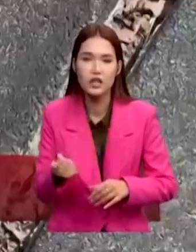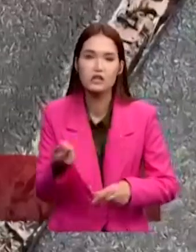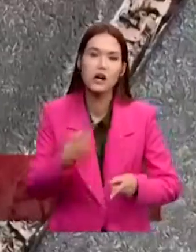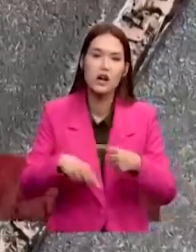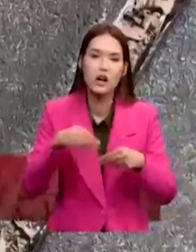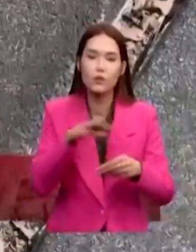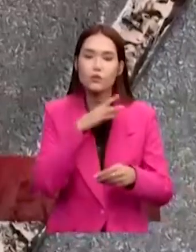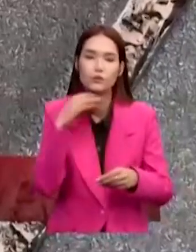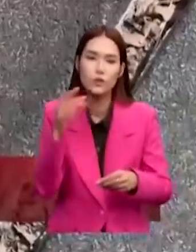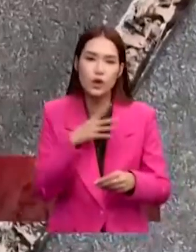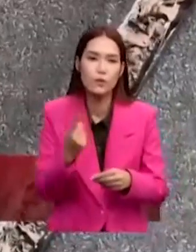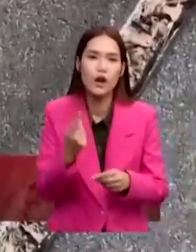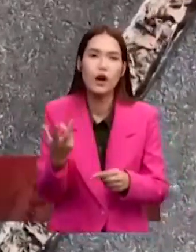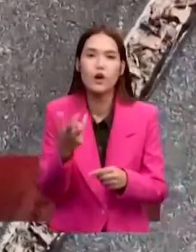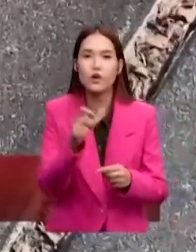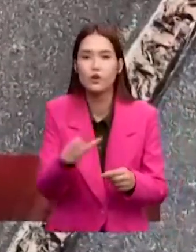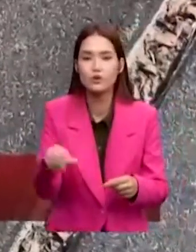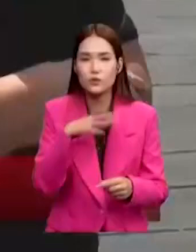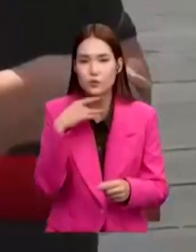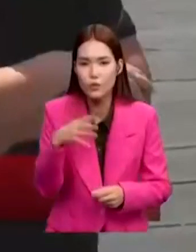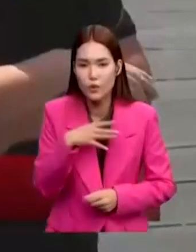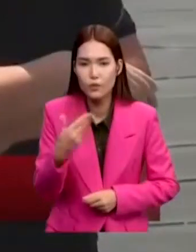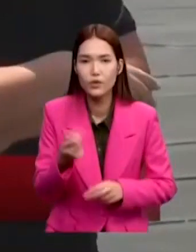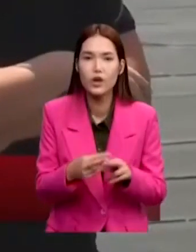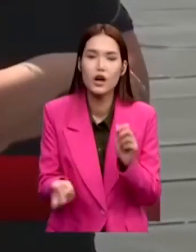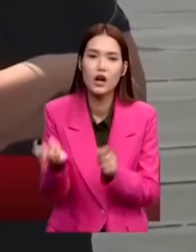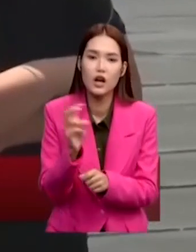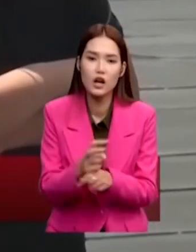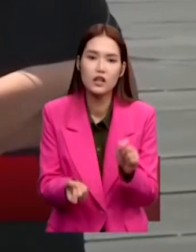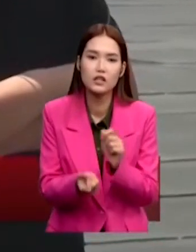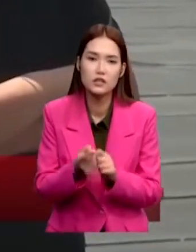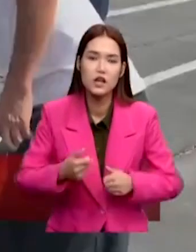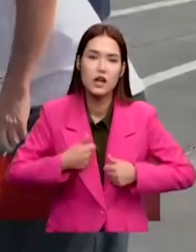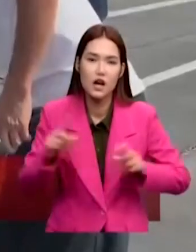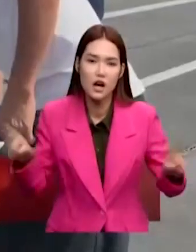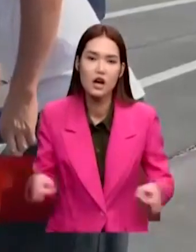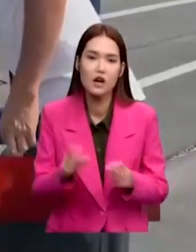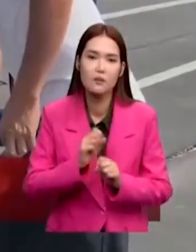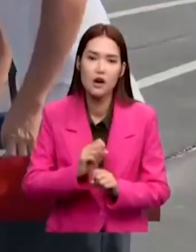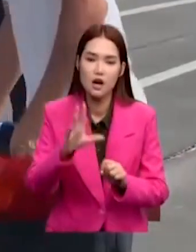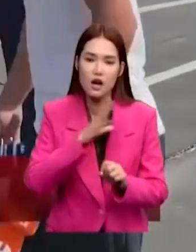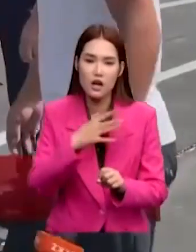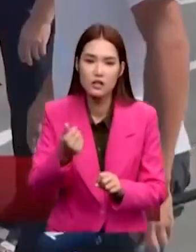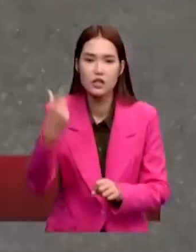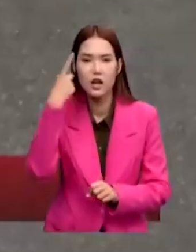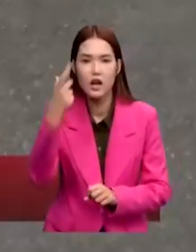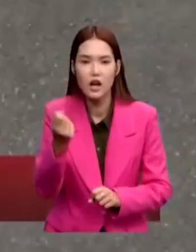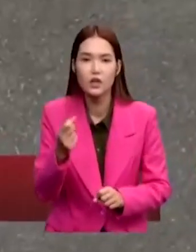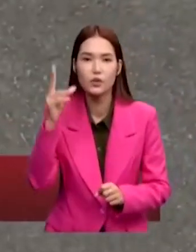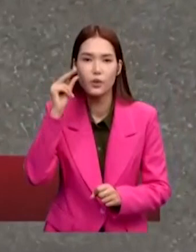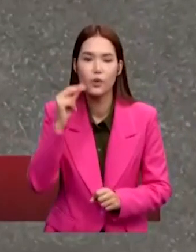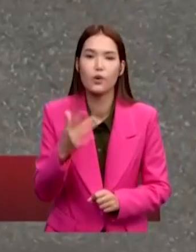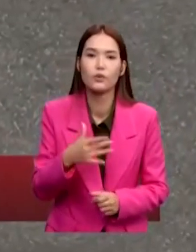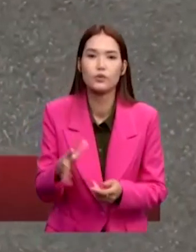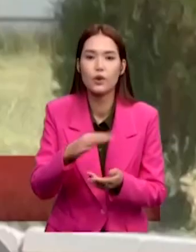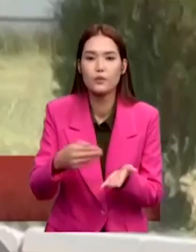тамырын бір емес үш рет отырғызыпты. Бірақ ернеуге су келмеген соң бар амал декер дейді. Енді 25 ірі қожалықтың тұтас өнімі көз